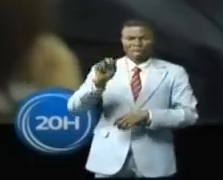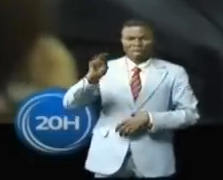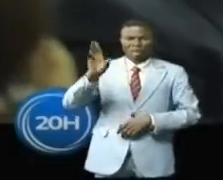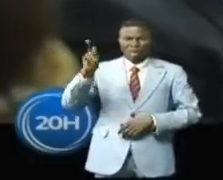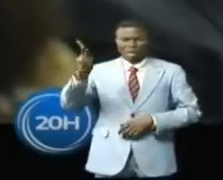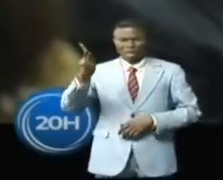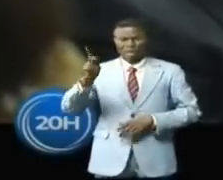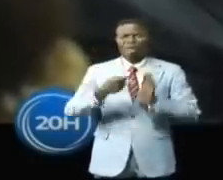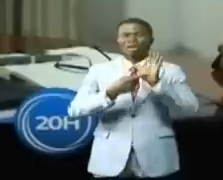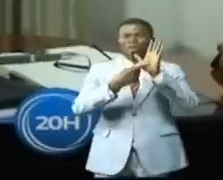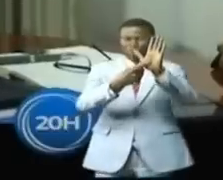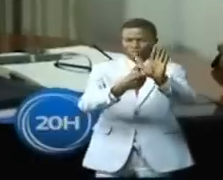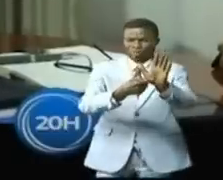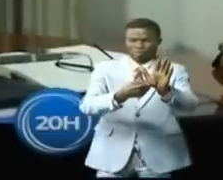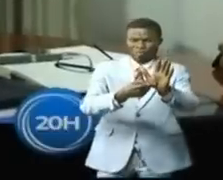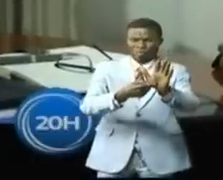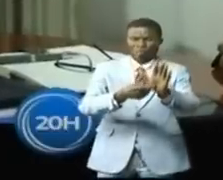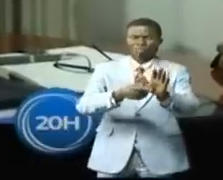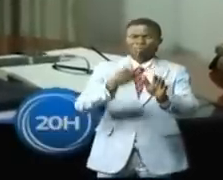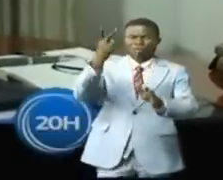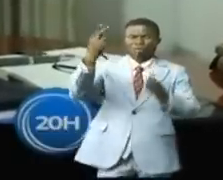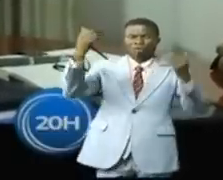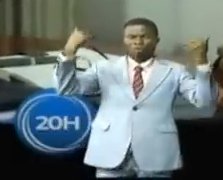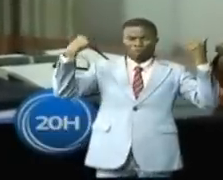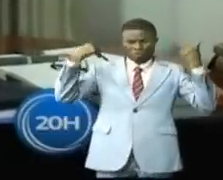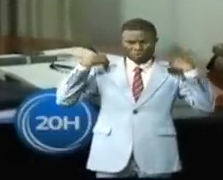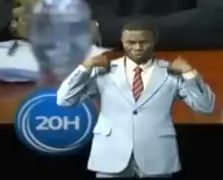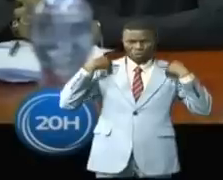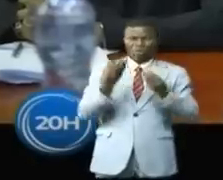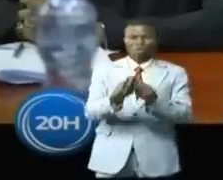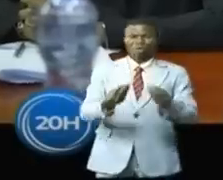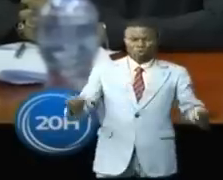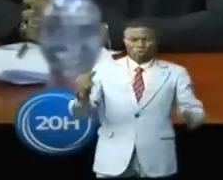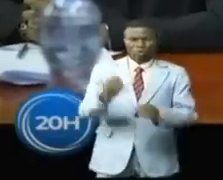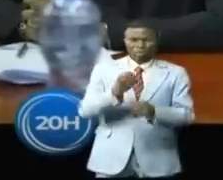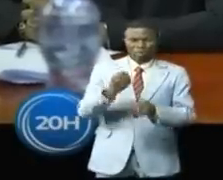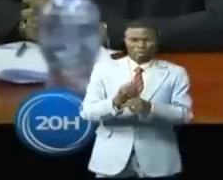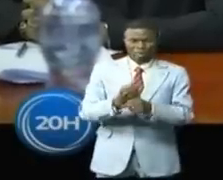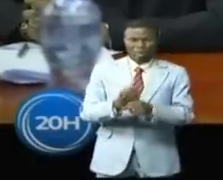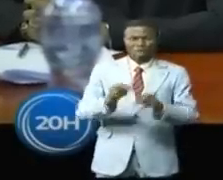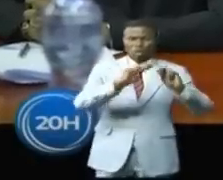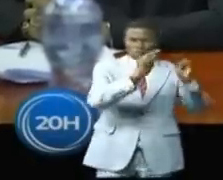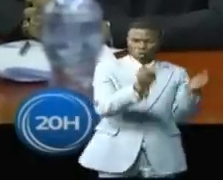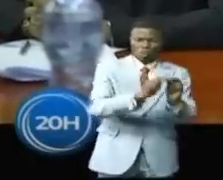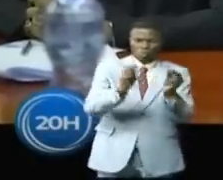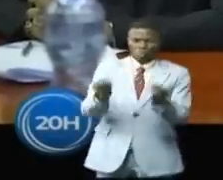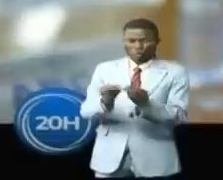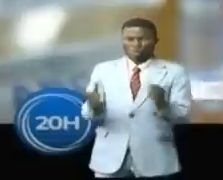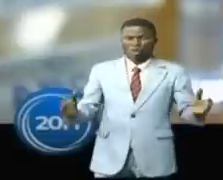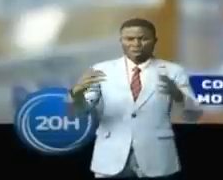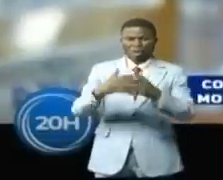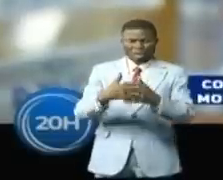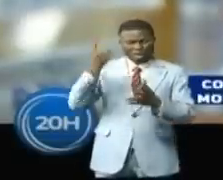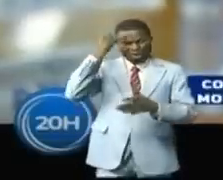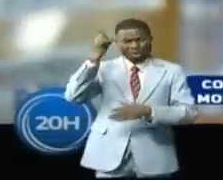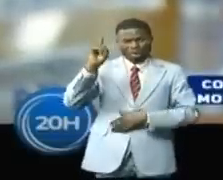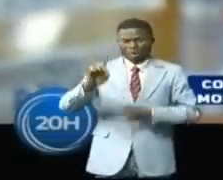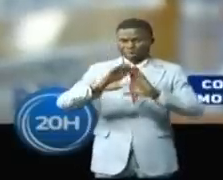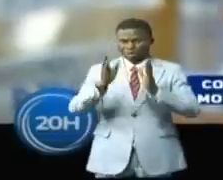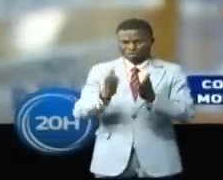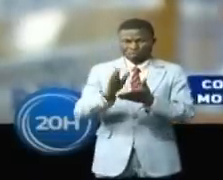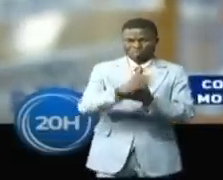de présenter aux deux autorités les résultats des travaux en commission, d'harmoniser les points de vue